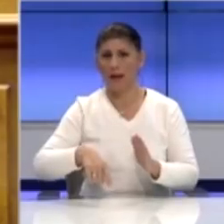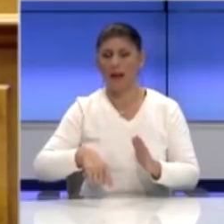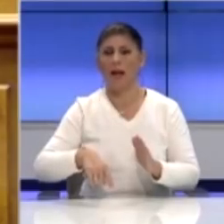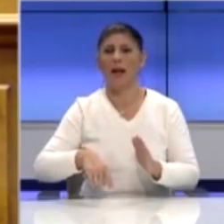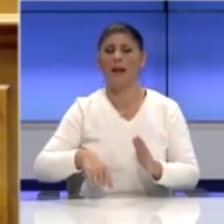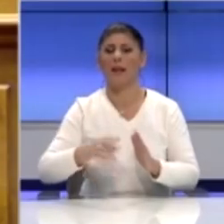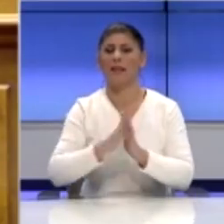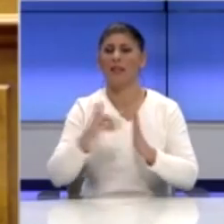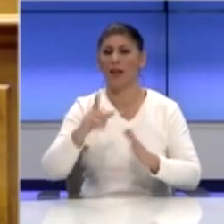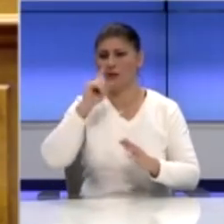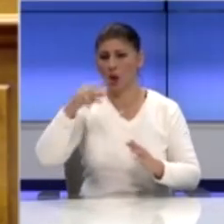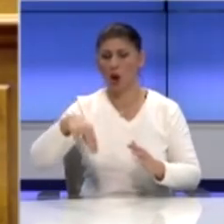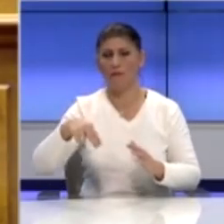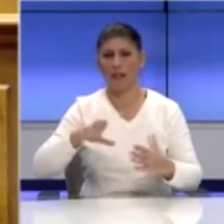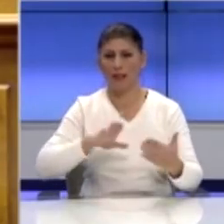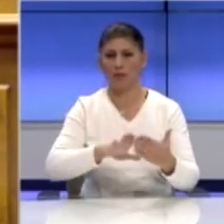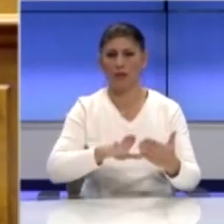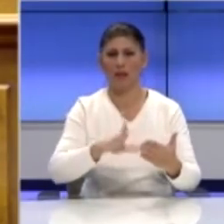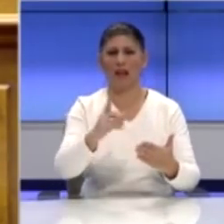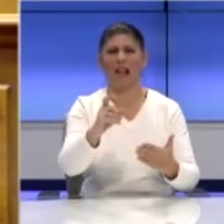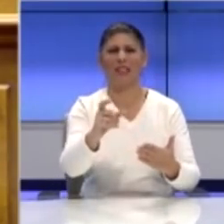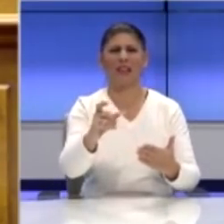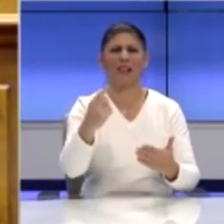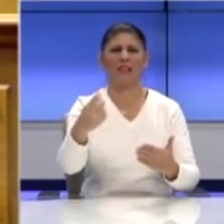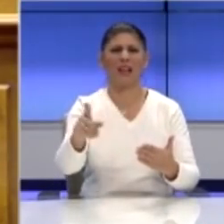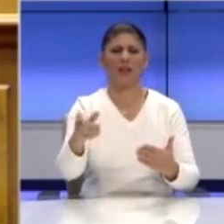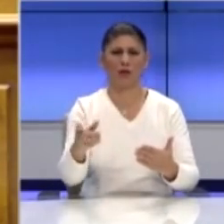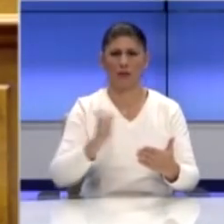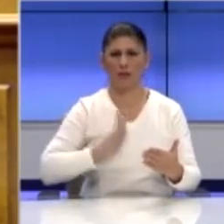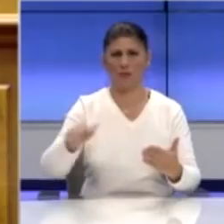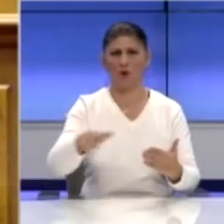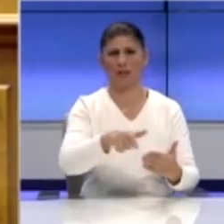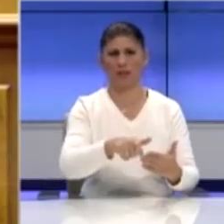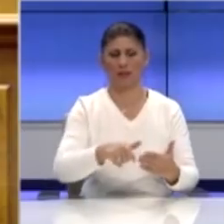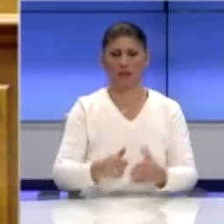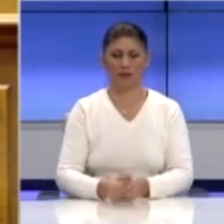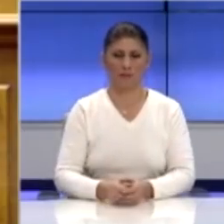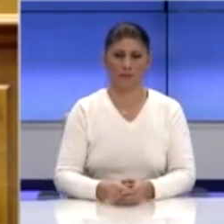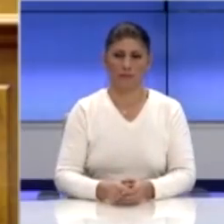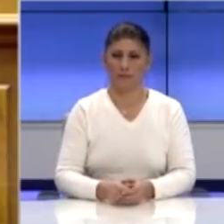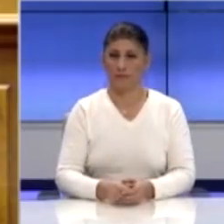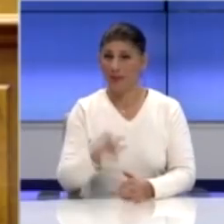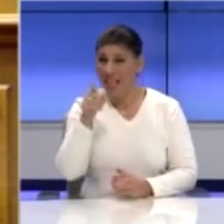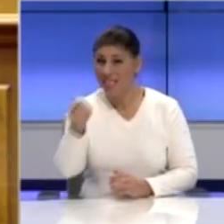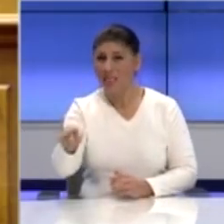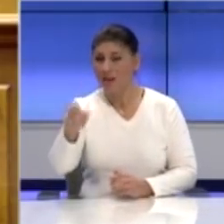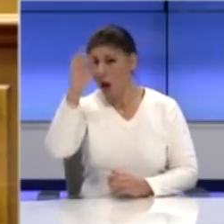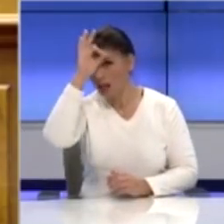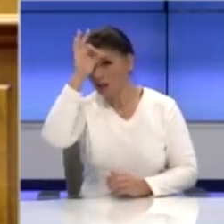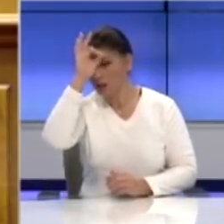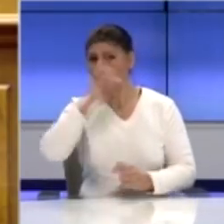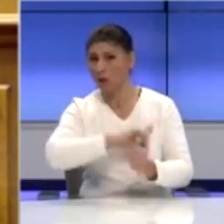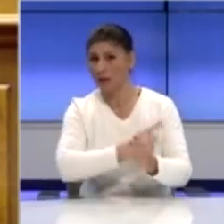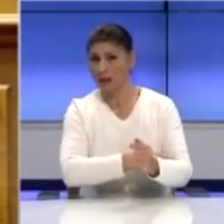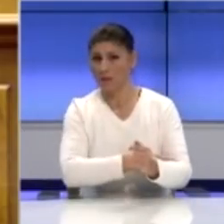του Πολυτεχνείου, για να αντιμετωπίσουν μερικές δεκάδες και εκατοντάδες πολιτών. Εκείνων των αστυνομικών